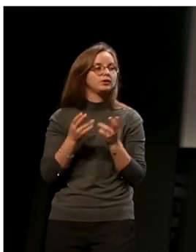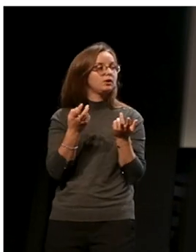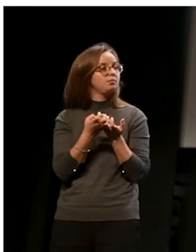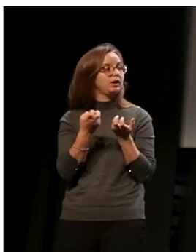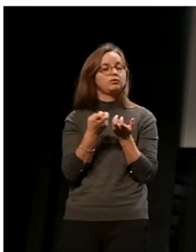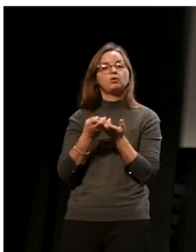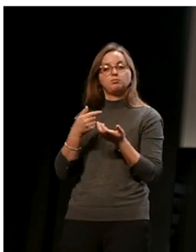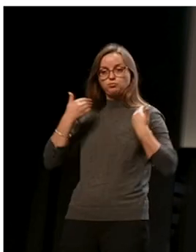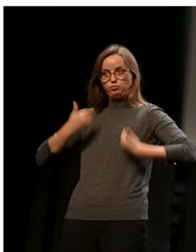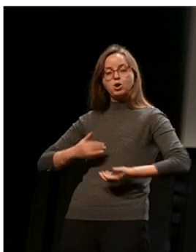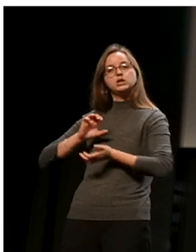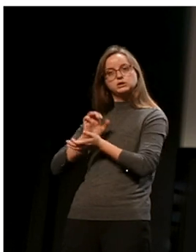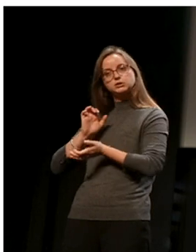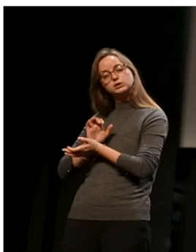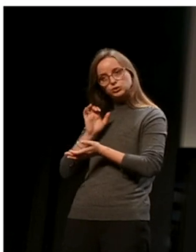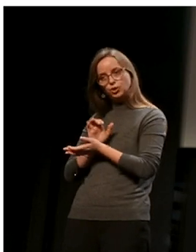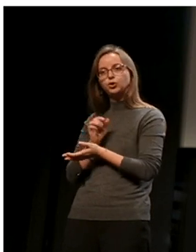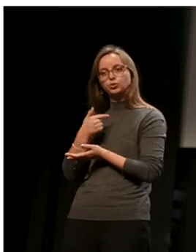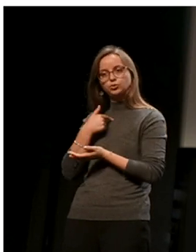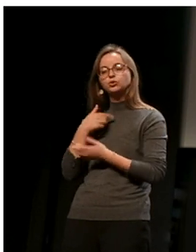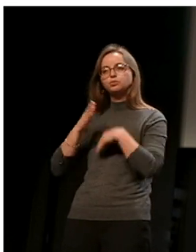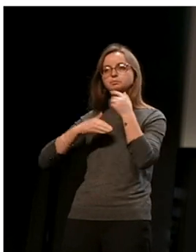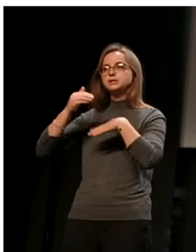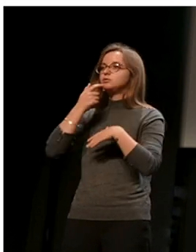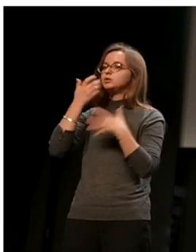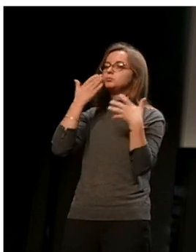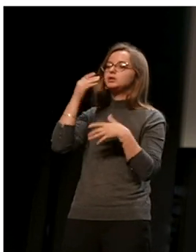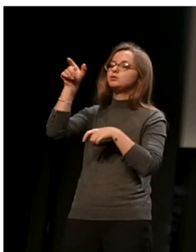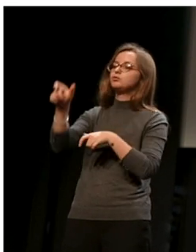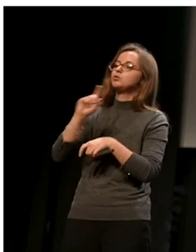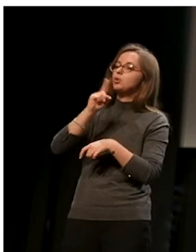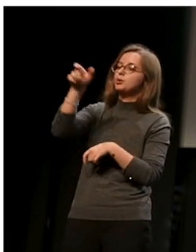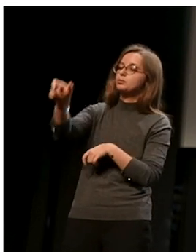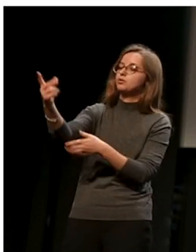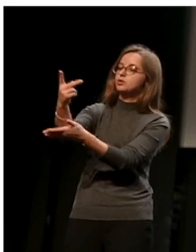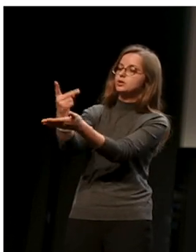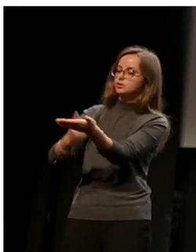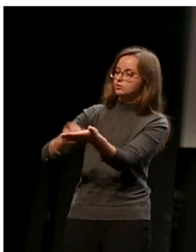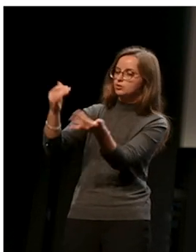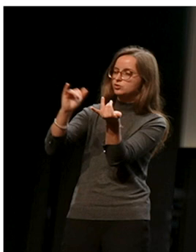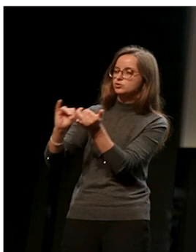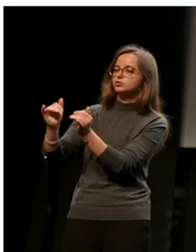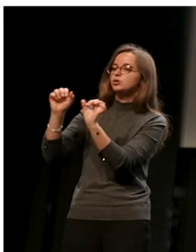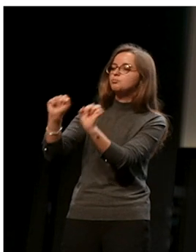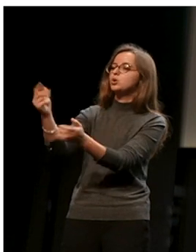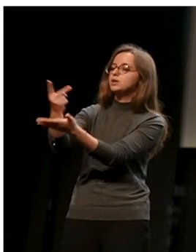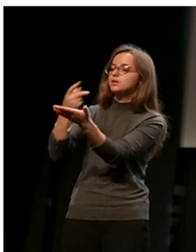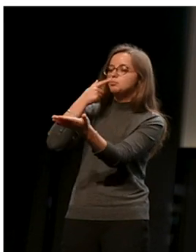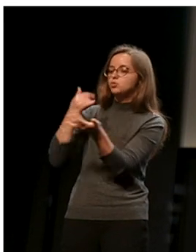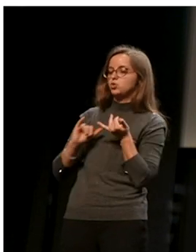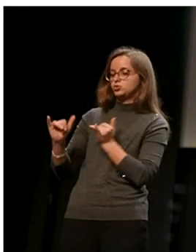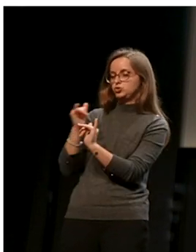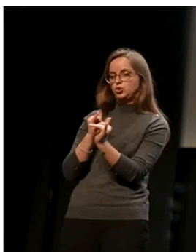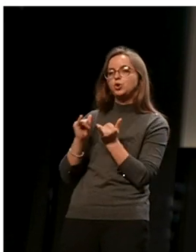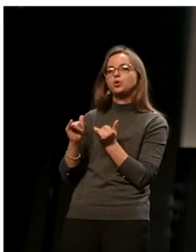éditeur, quand je suis éditeur et que je fais illustrer un jeu par quelqu'un, comme Nayad et Pauline Détra récemment, ou bientôt Maud